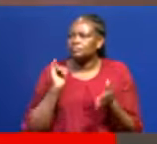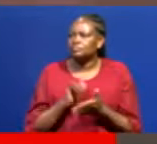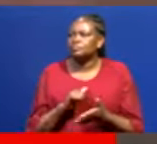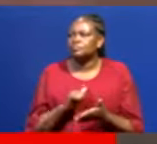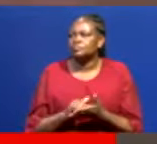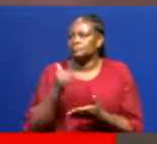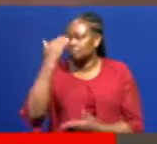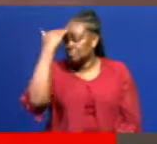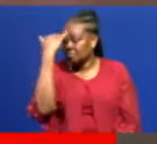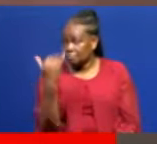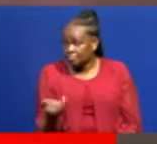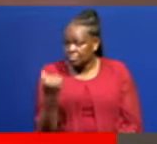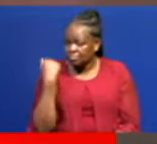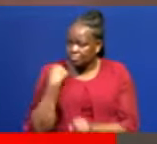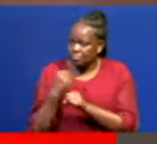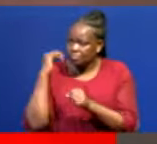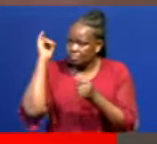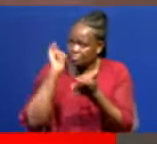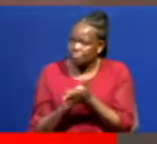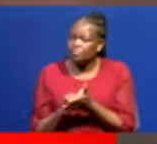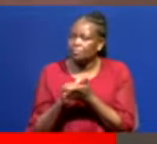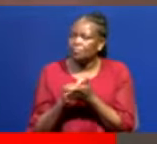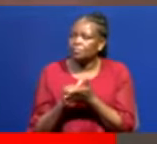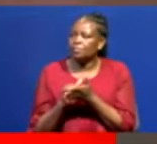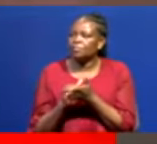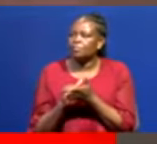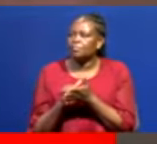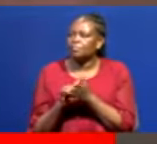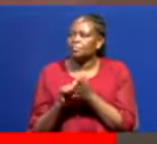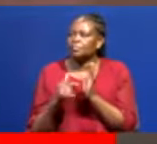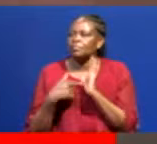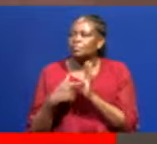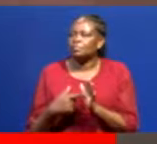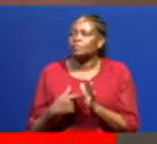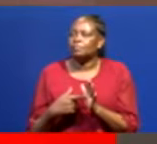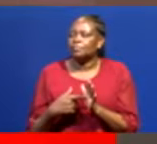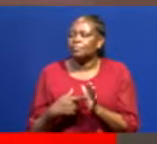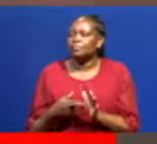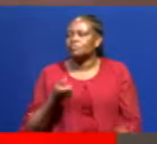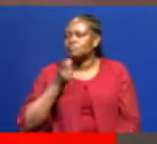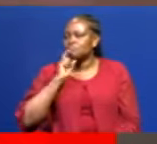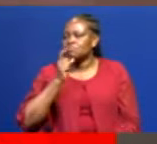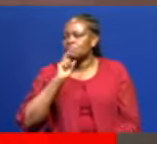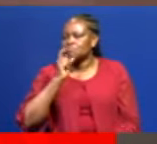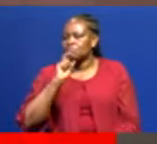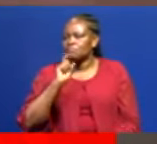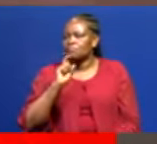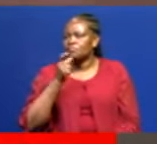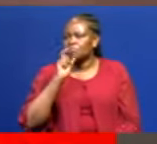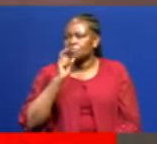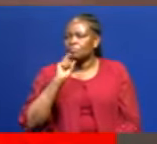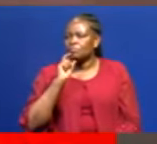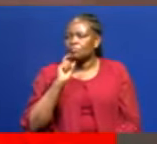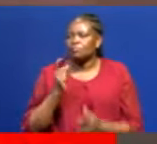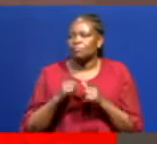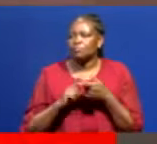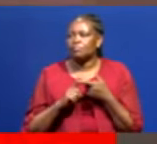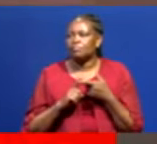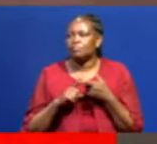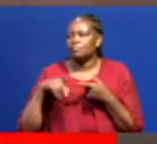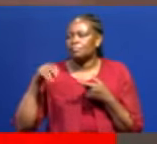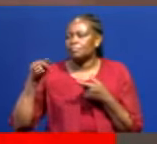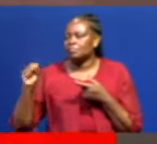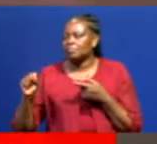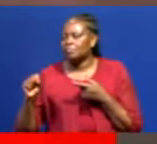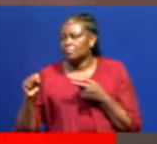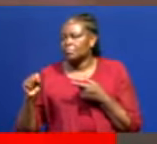kwa nini tunafanya mambo haya ambayo tunayafanya. Tukisema kwa kidheri kwa mfano, tuseme yote ni mimea, unatoa DNA ya protein zenye